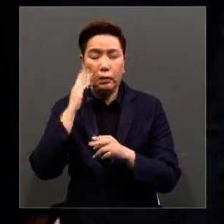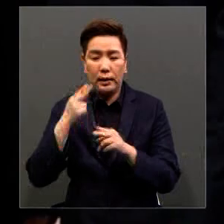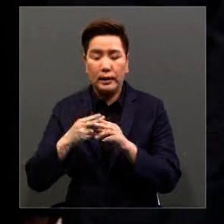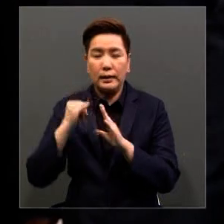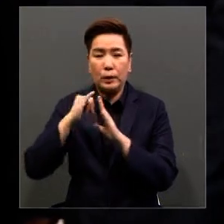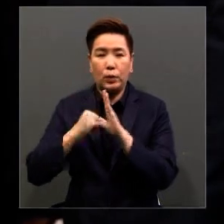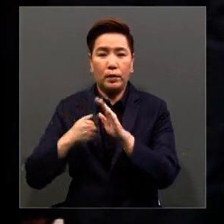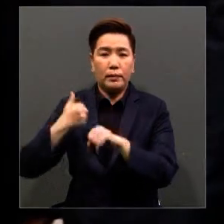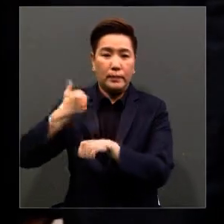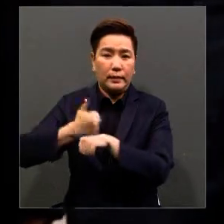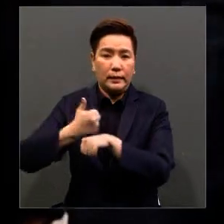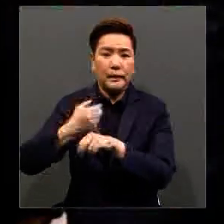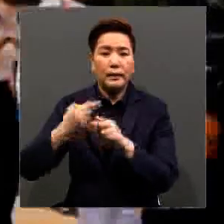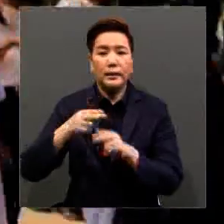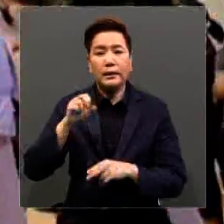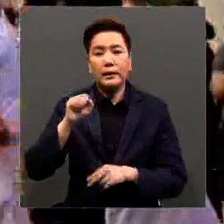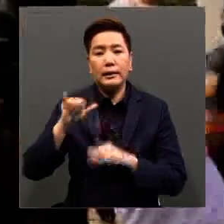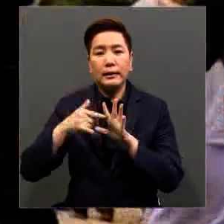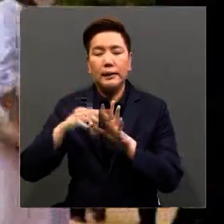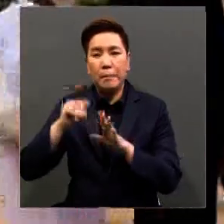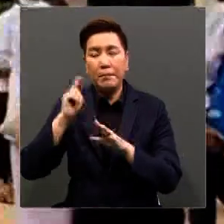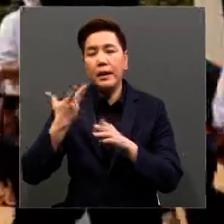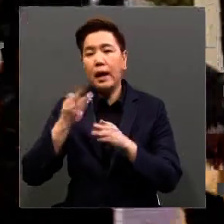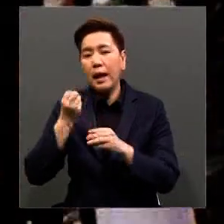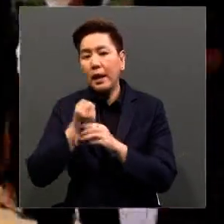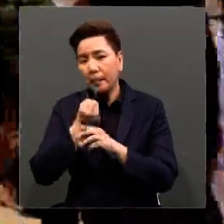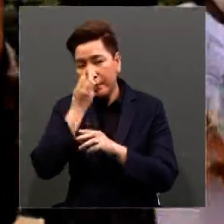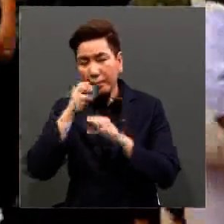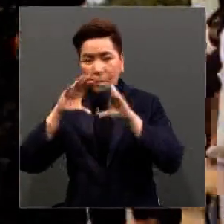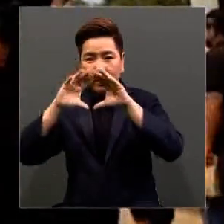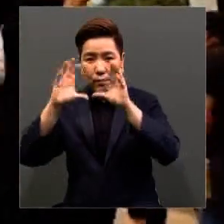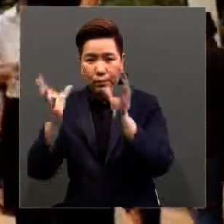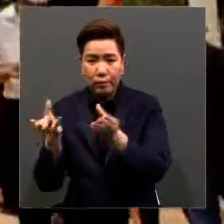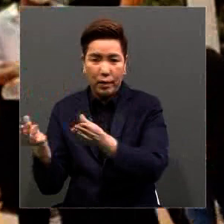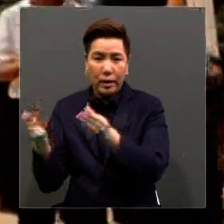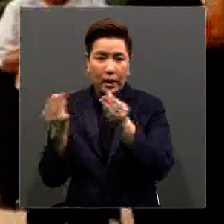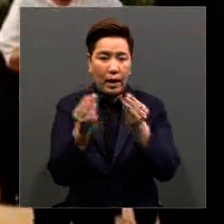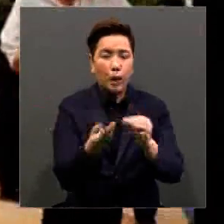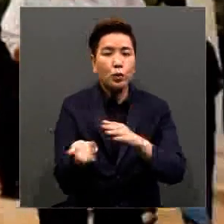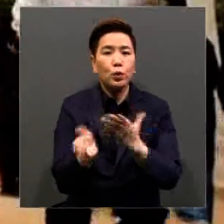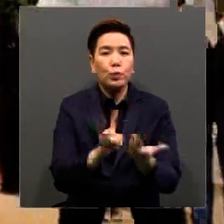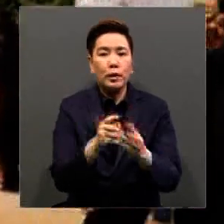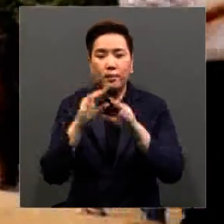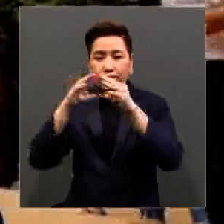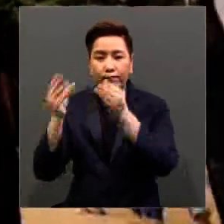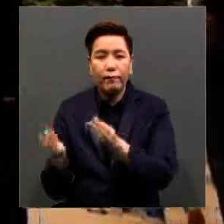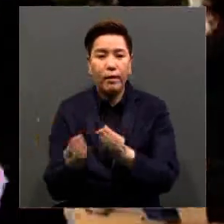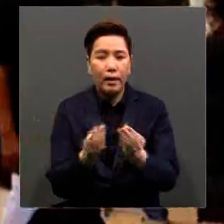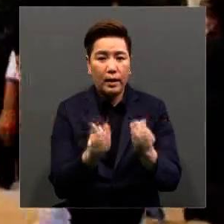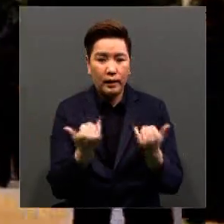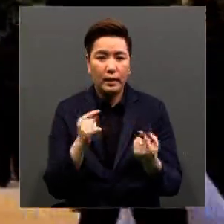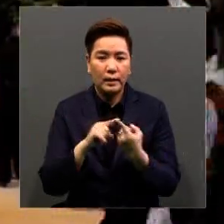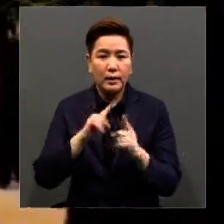สยามสิริมงคลผู้ว่าราชการจังหวัดนครราชสีมาเป็นผู้แทนพระองค์เชิญพวงมาลาวางหน้าหีบศพของนายพงษสทรขุนศรี